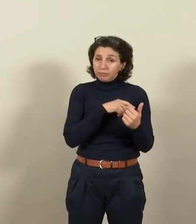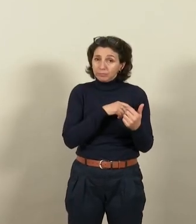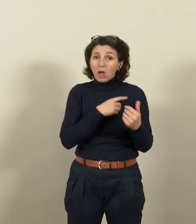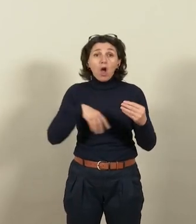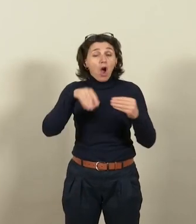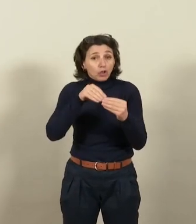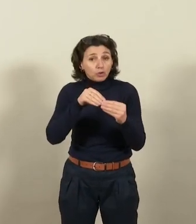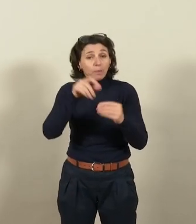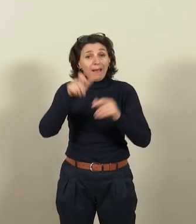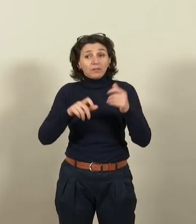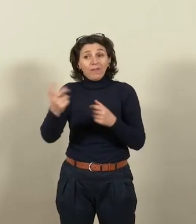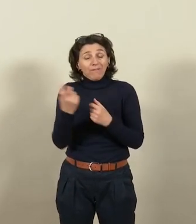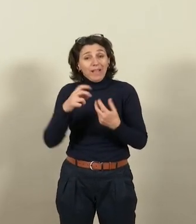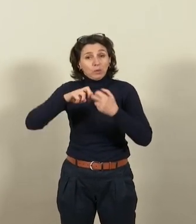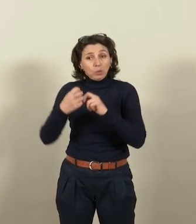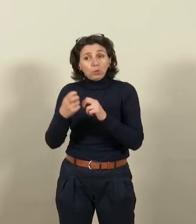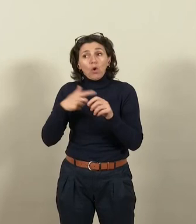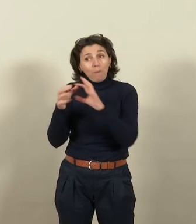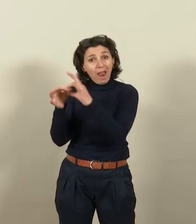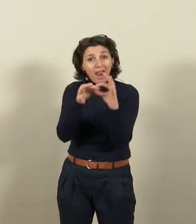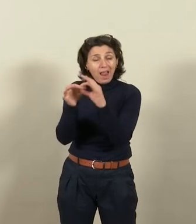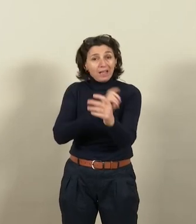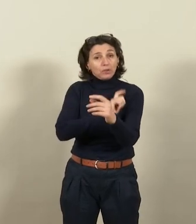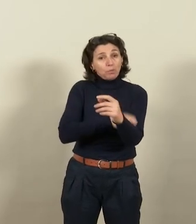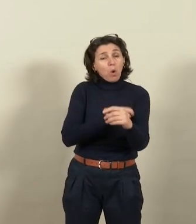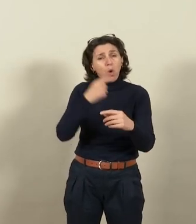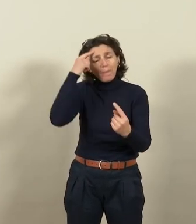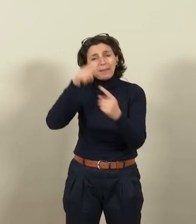l'activité est en lien avec le sport et les thématiques